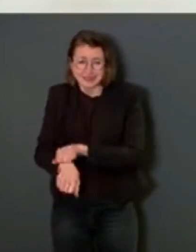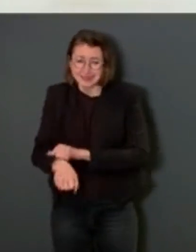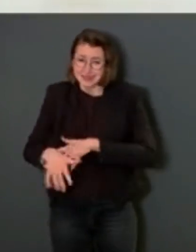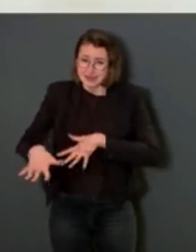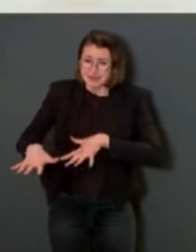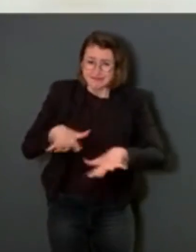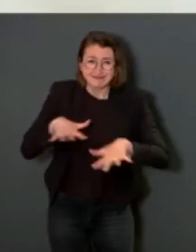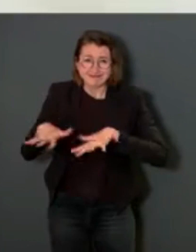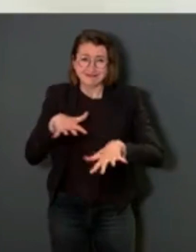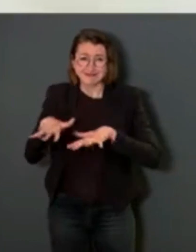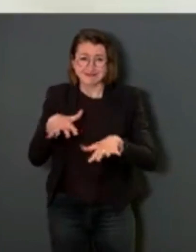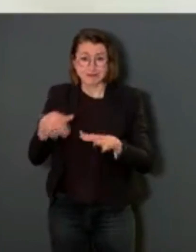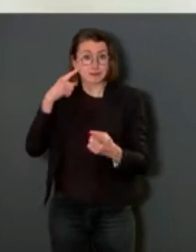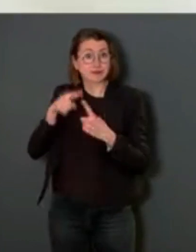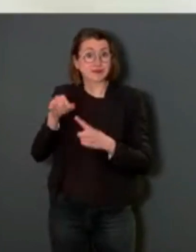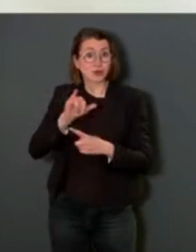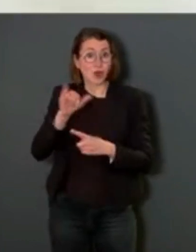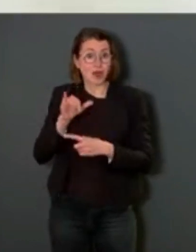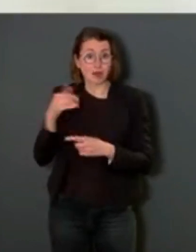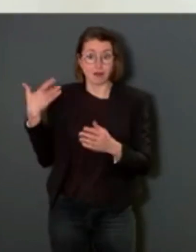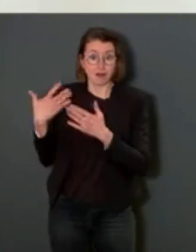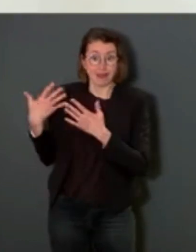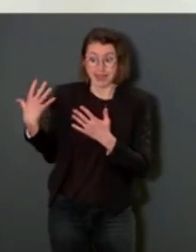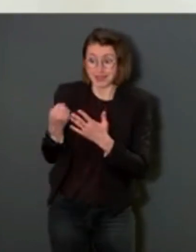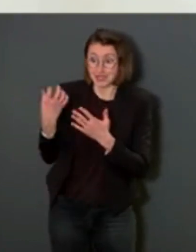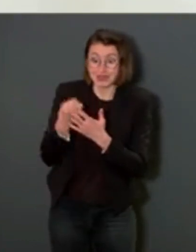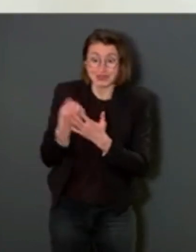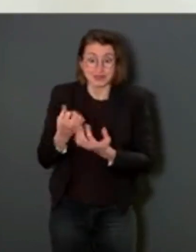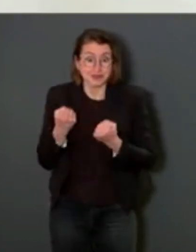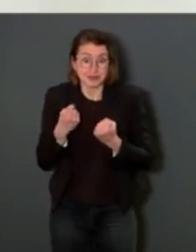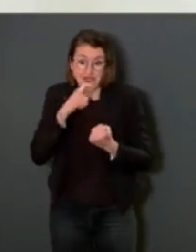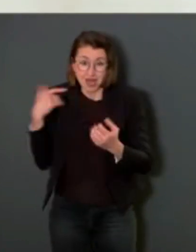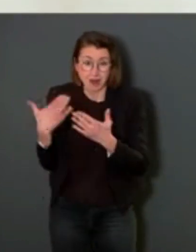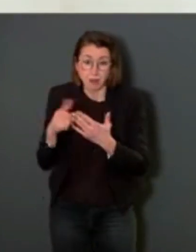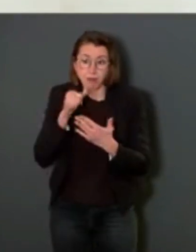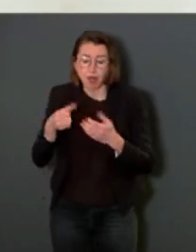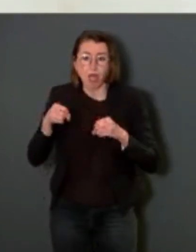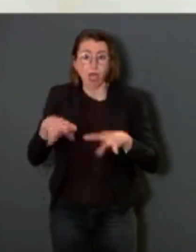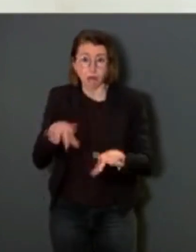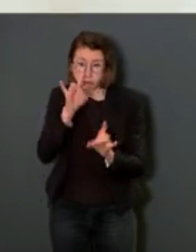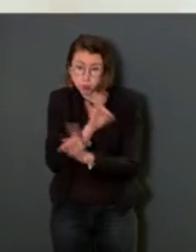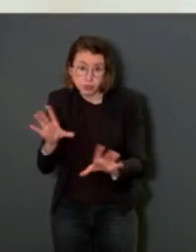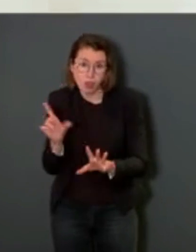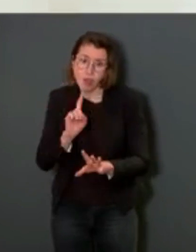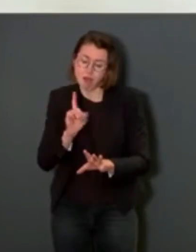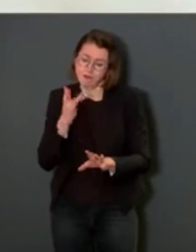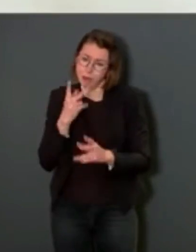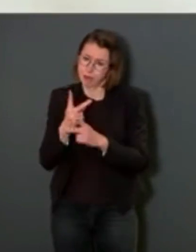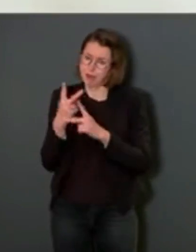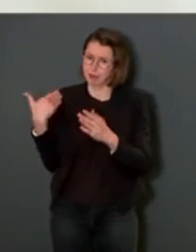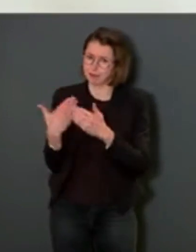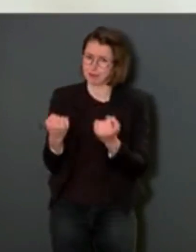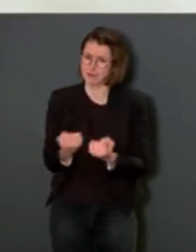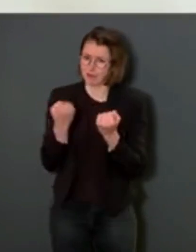tout ce qu'on a pu réaliser les mois précédents. Nous savons tous qu'on a pu avoir une situation qui était plutôt